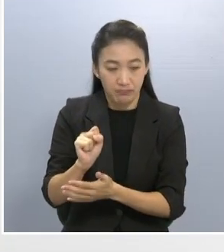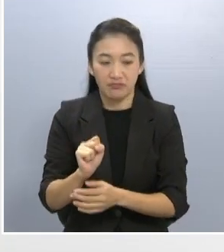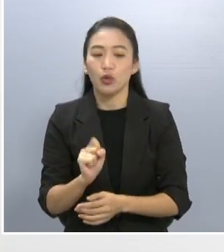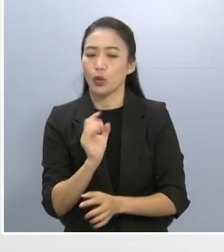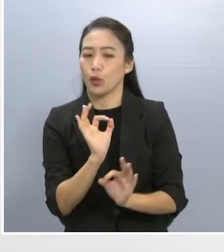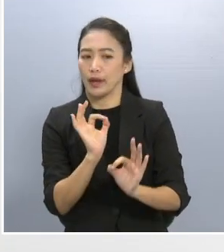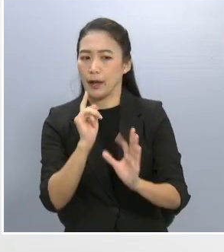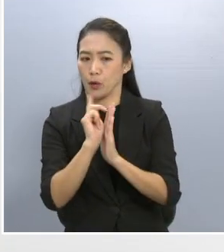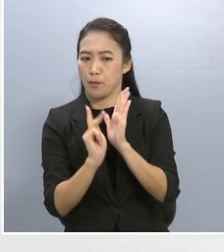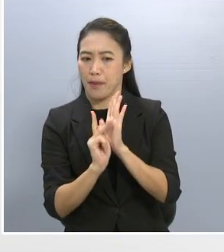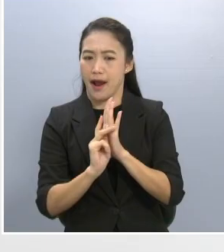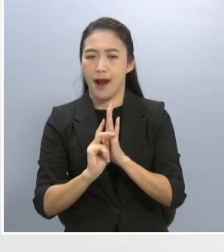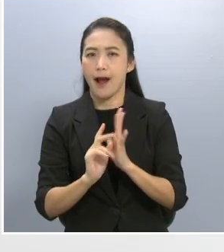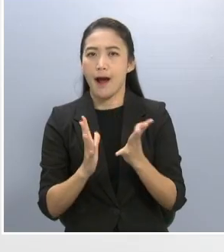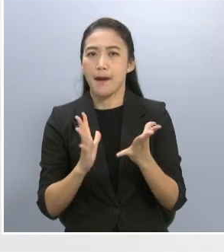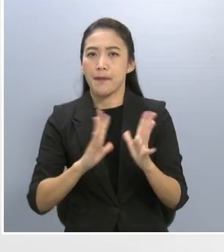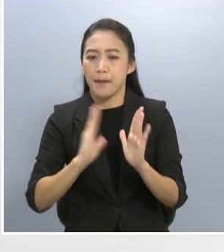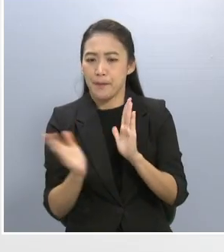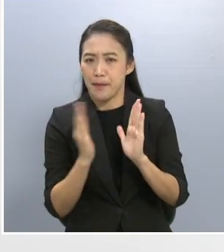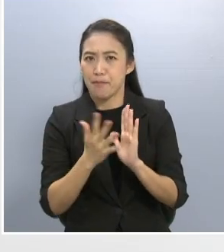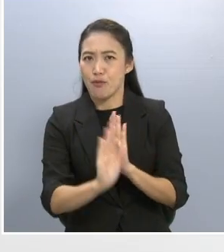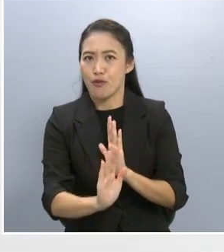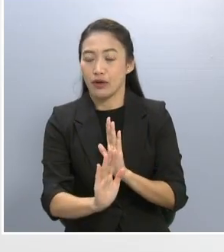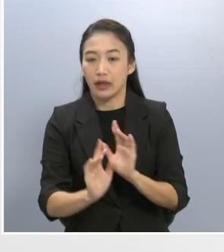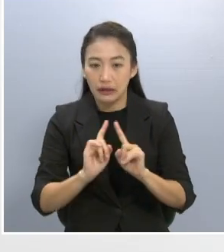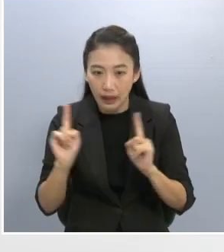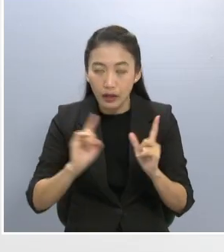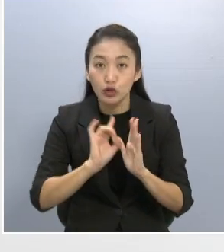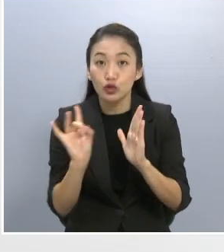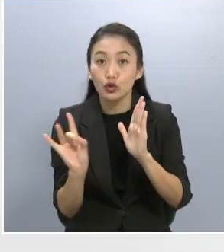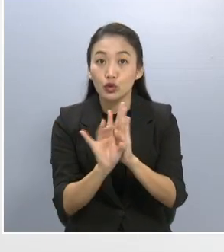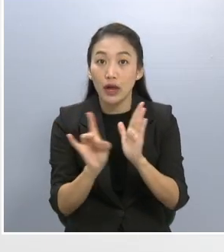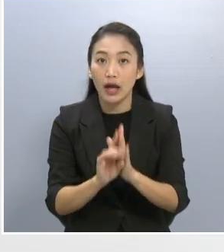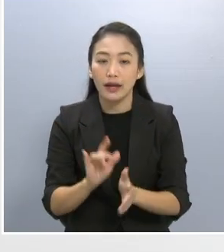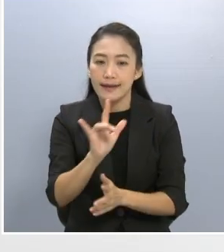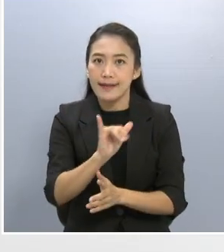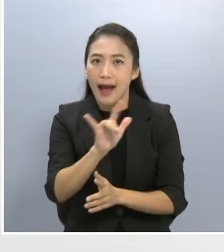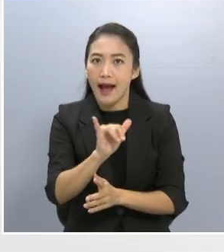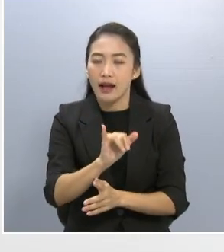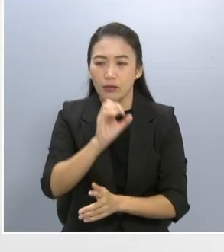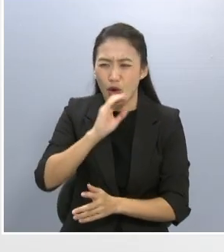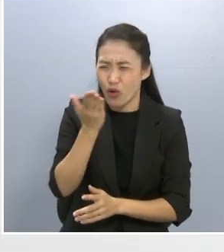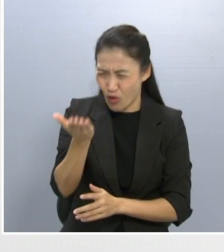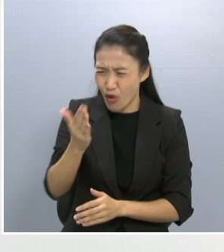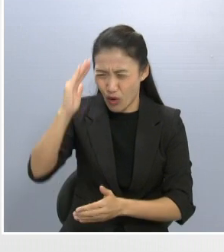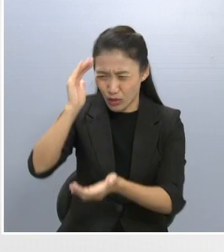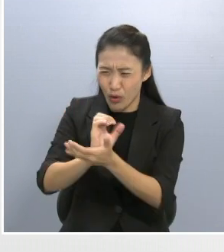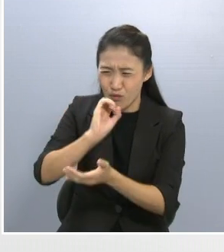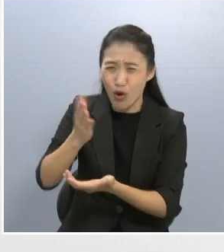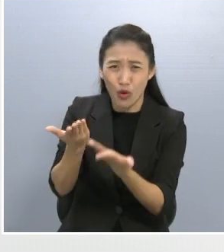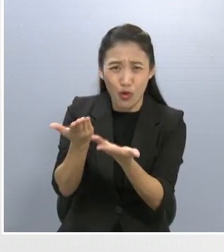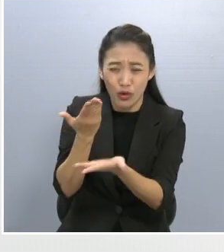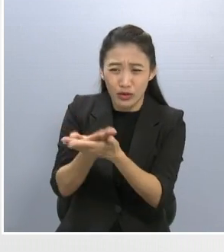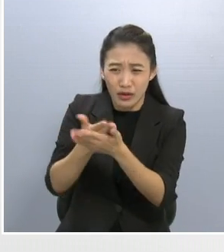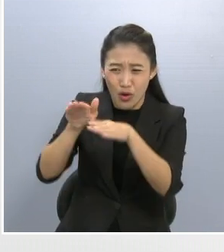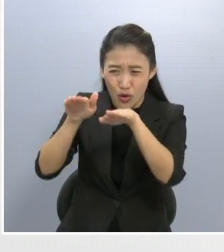ซึ่งก็คือน้องสาวของผู้ต้องหาได้รับการติดต่อต่อรองลดเหลือ 400,000บาทตอบตกลงเอาเงิน